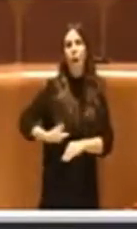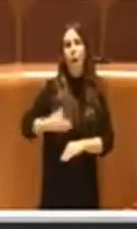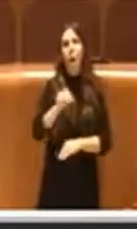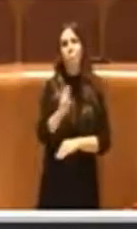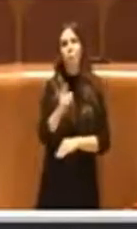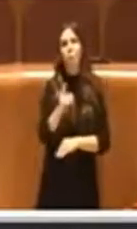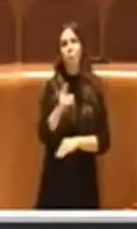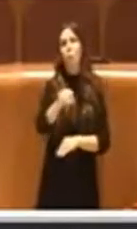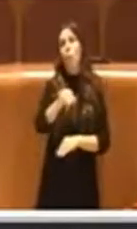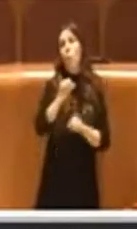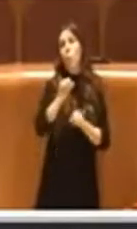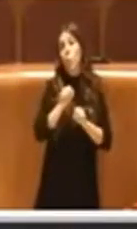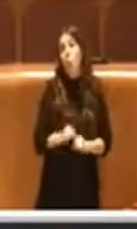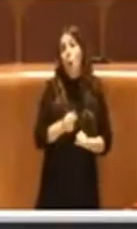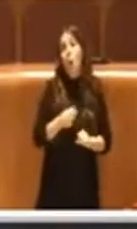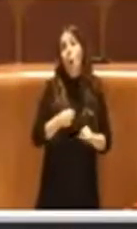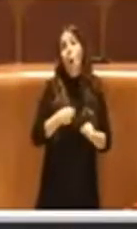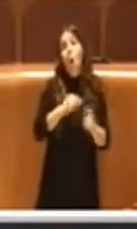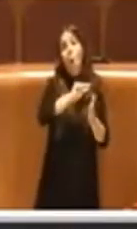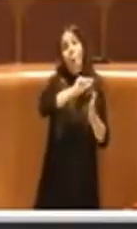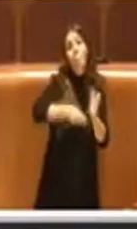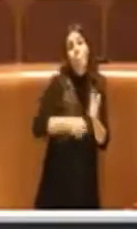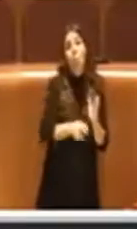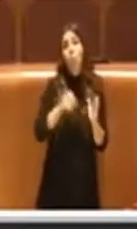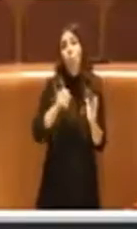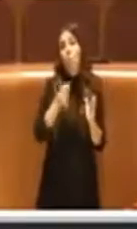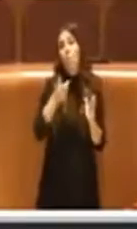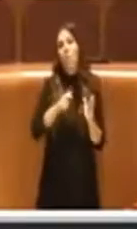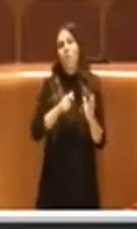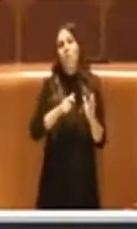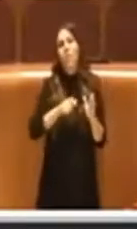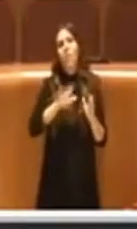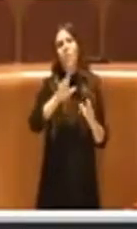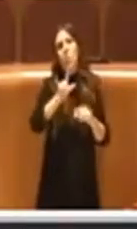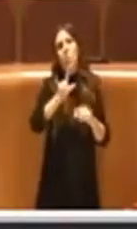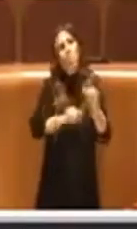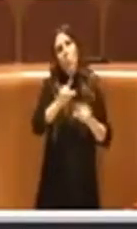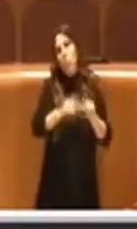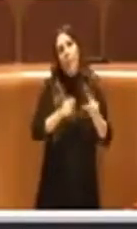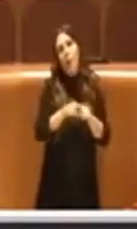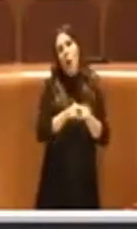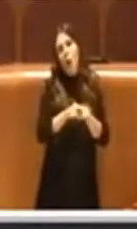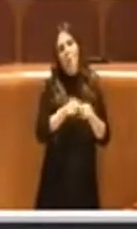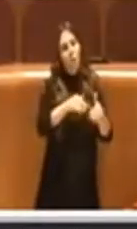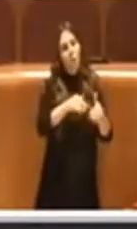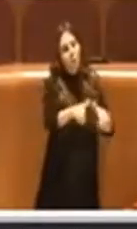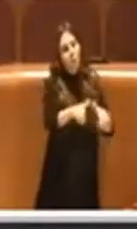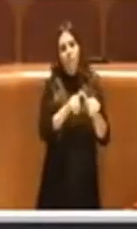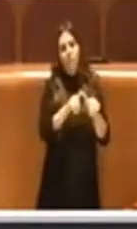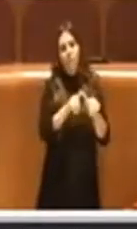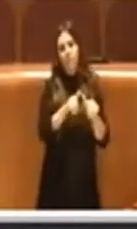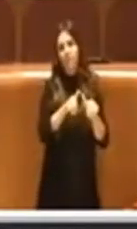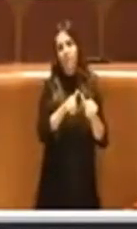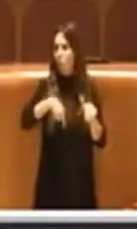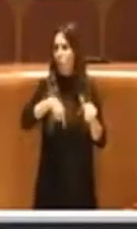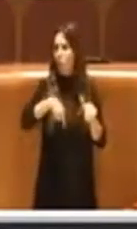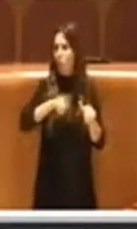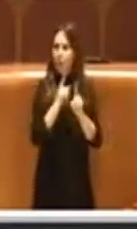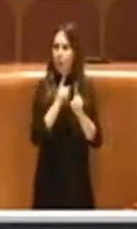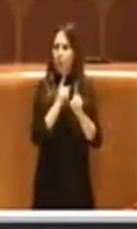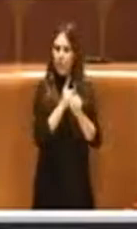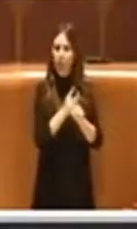ritirare la mozione altrimenti comunque movimento 5 stelle su questa mozione si astiene ma comunque la stiamo seguendo con